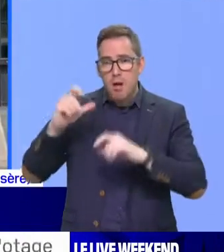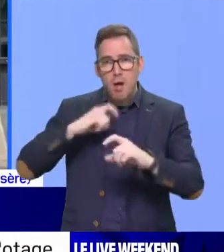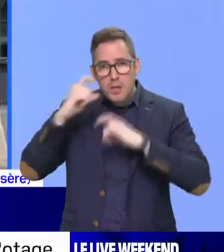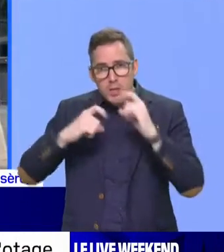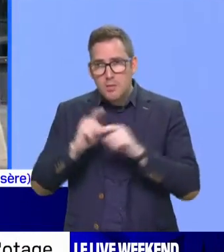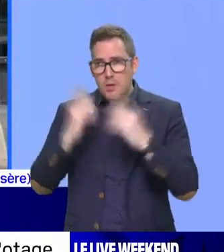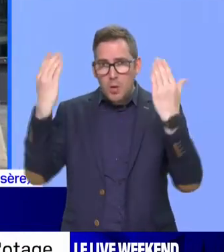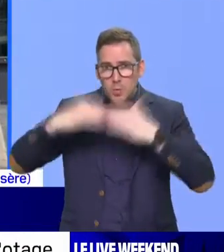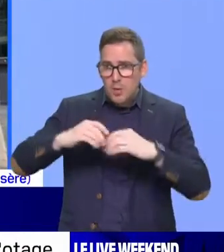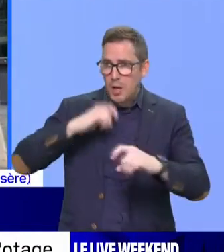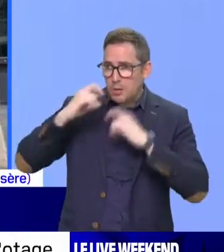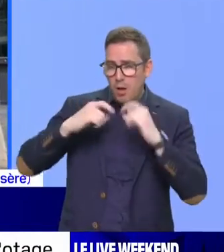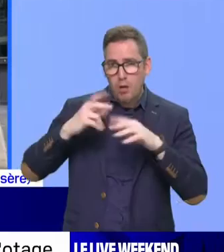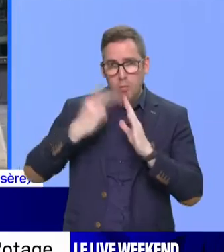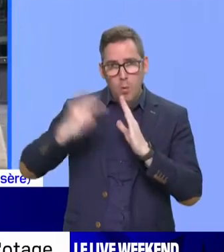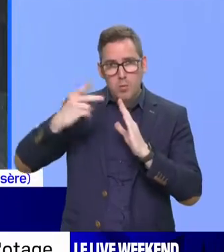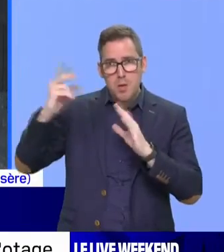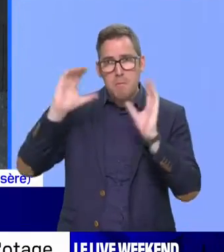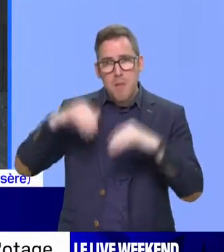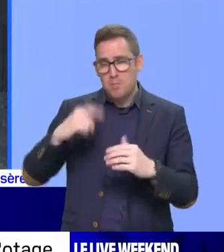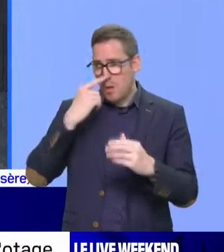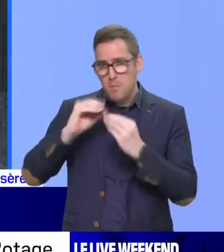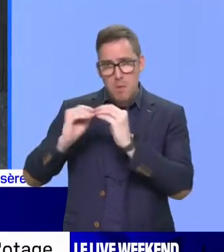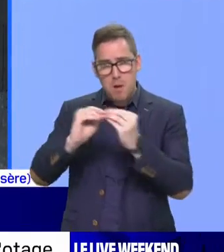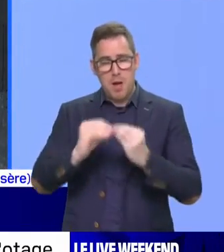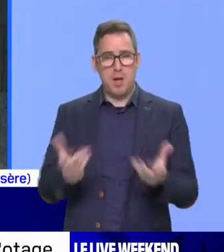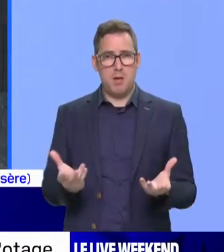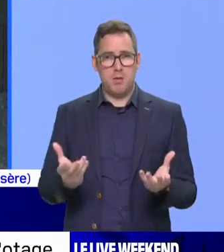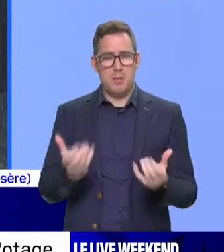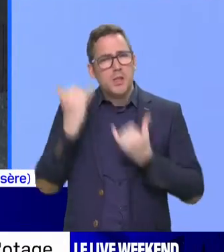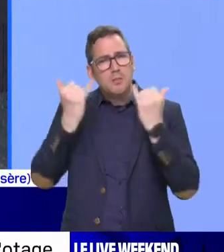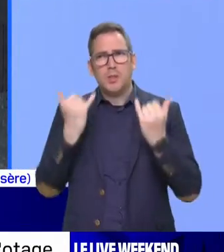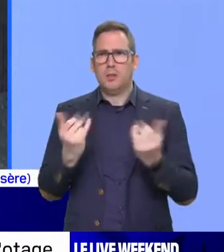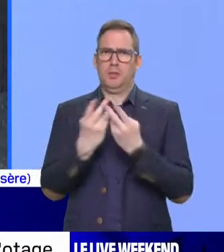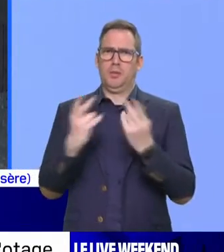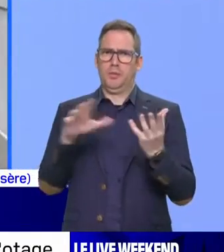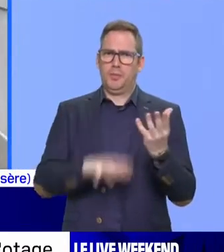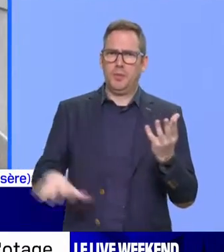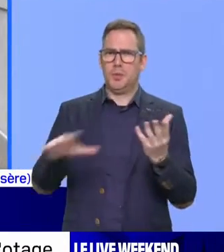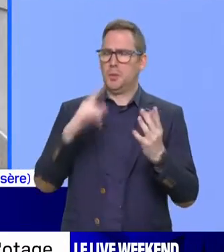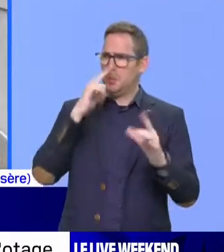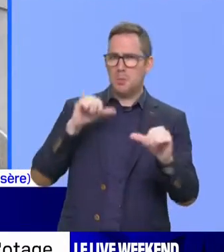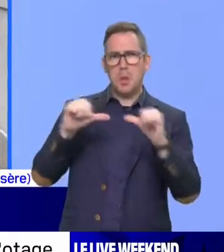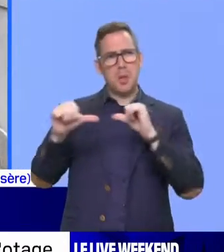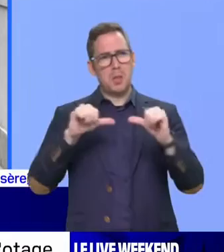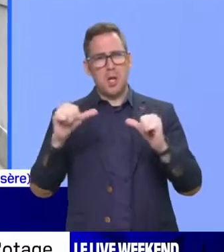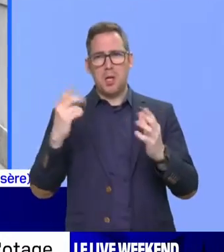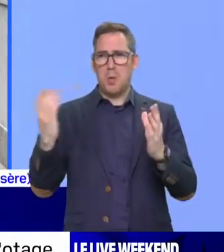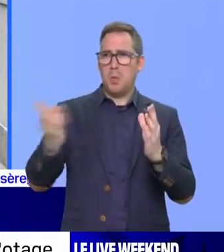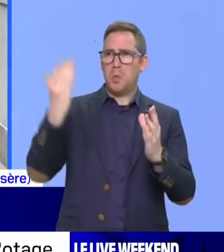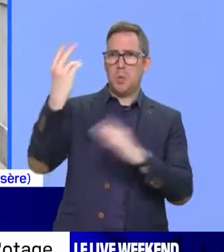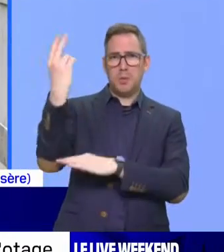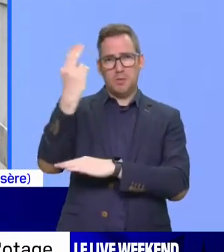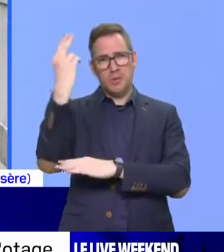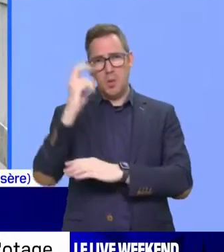soir, et je le disais, même chez les étudiants, ça pose problème. Or, dans une grande ville comme la nôtre, grande ville de technologie, grande ville de recherche et d'université,